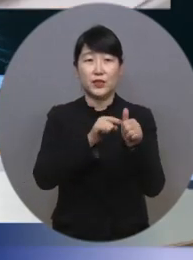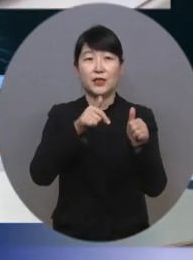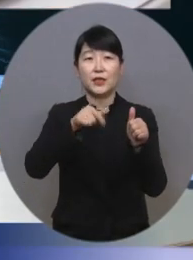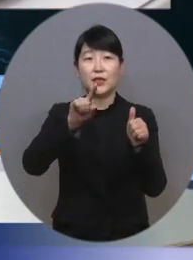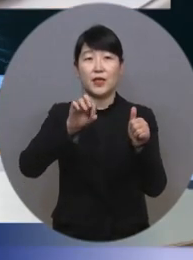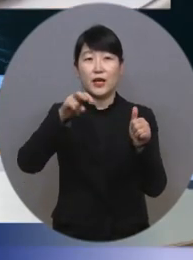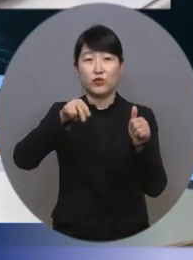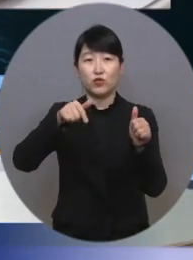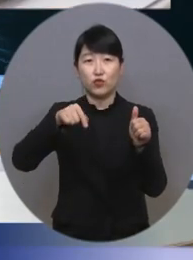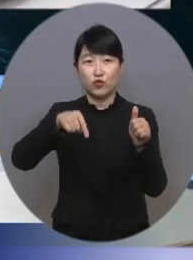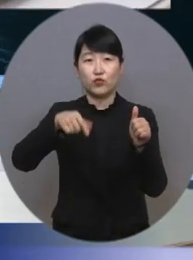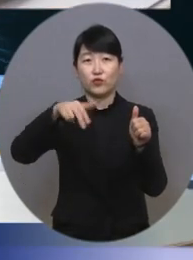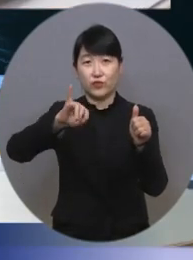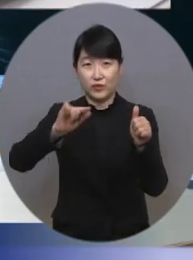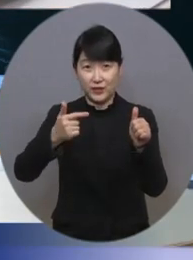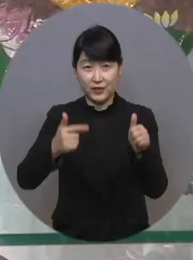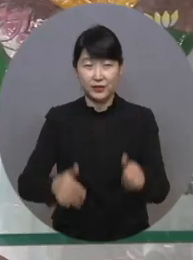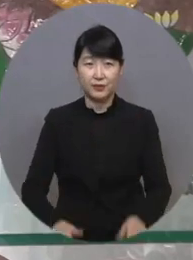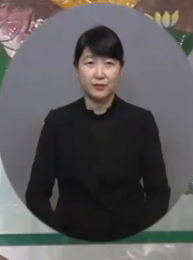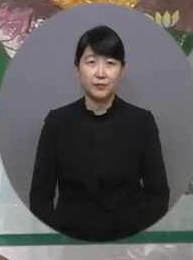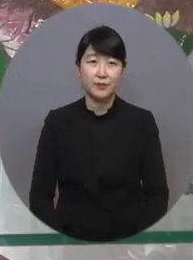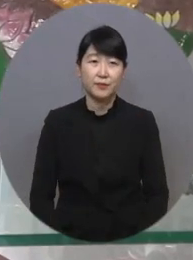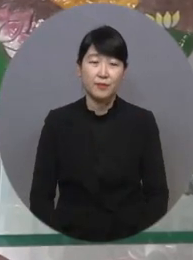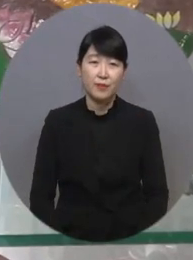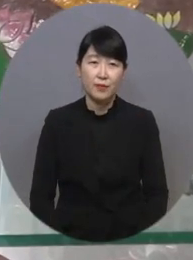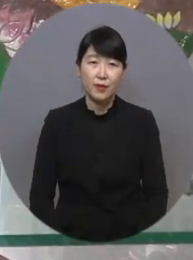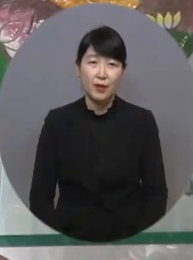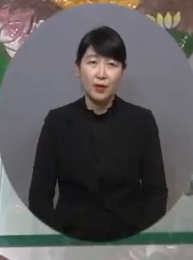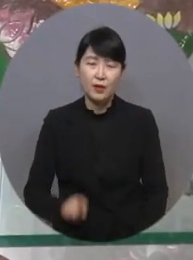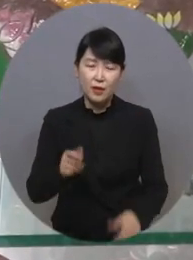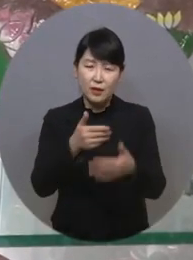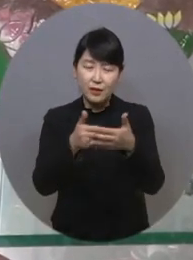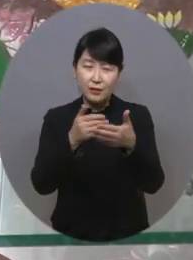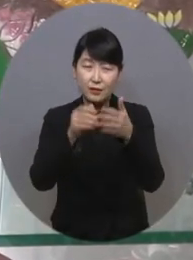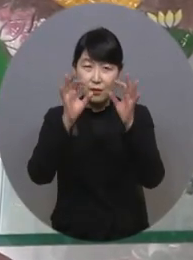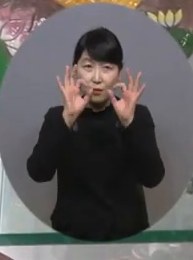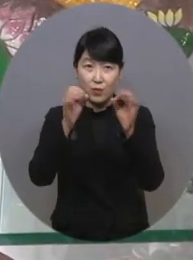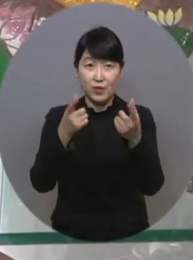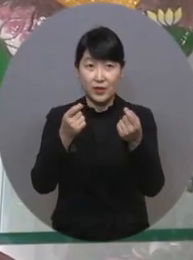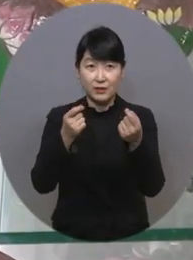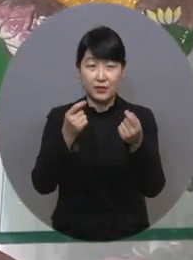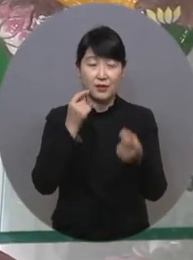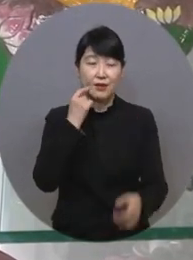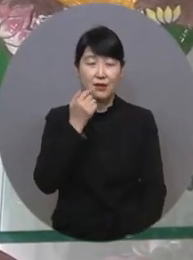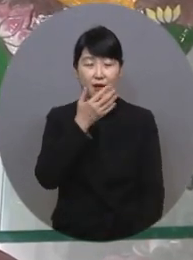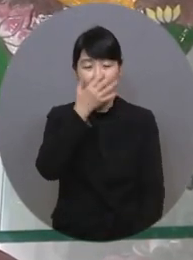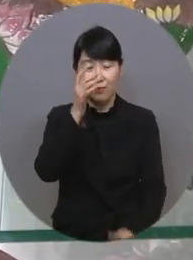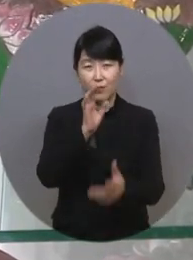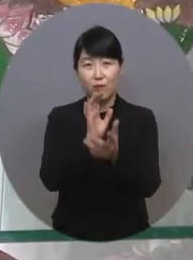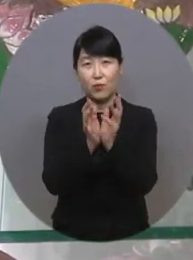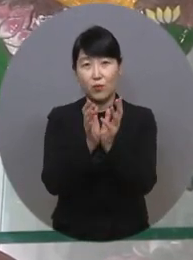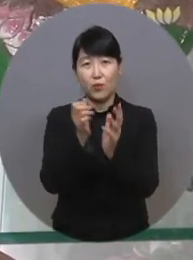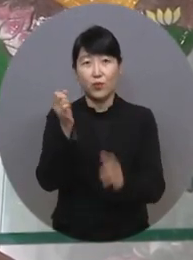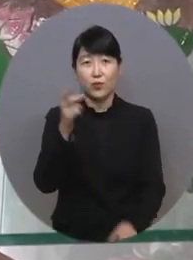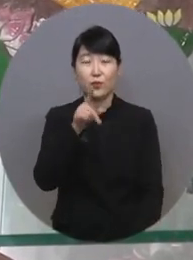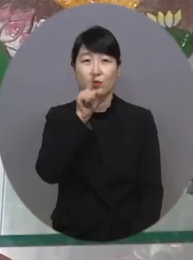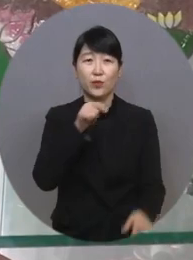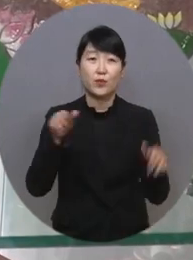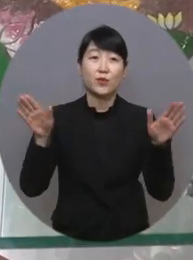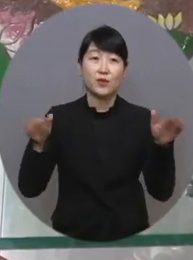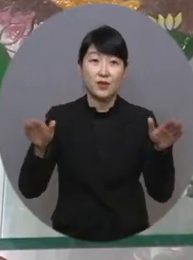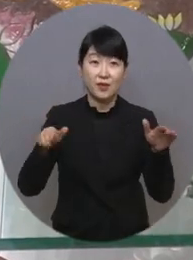기자가 만나봤습니다. 한 폭의 유화를 보는 듯 아름다운 꽃잎과 새의